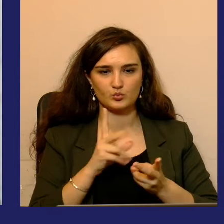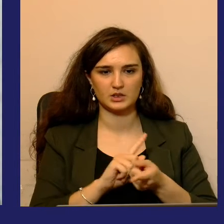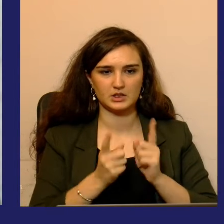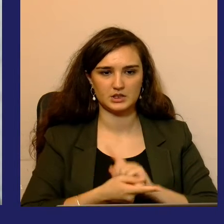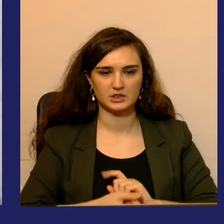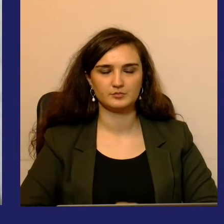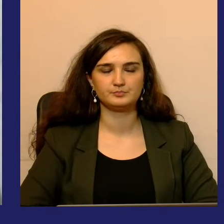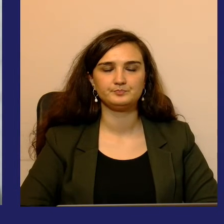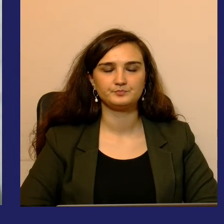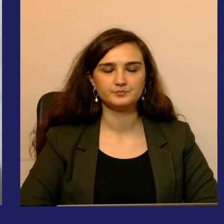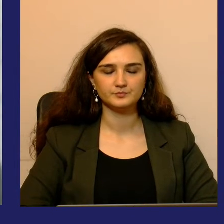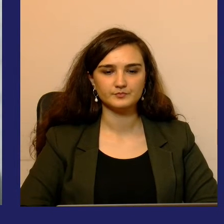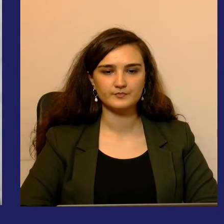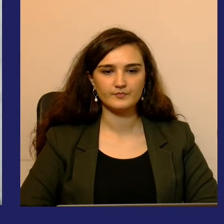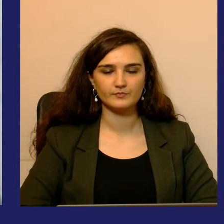იქცეს